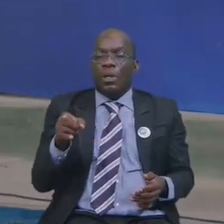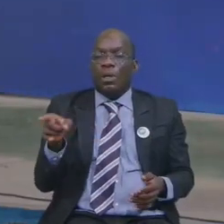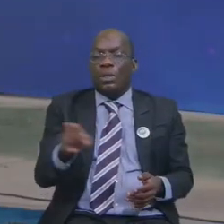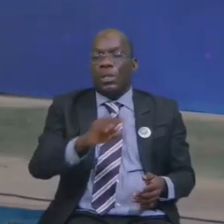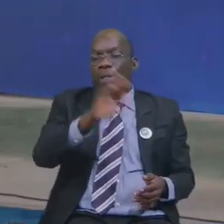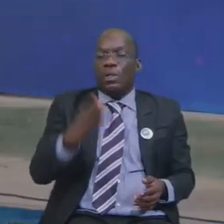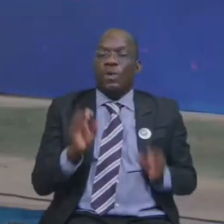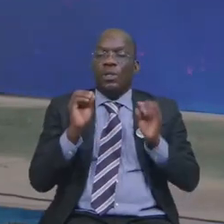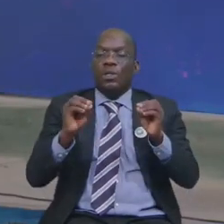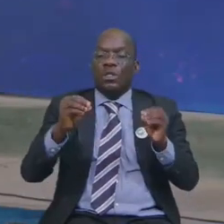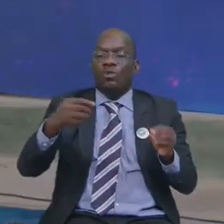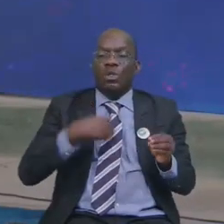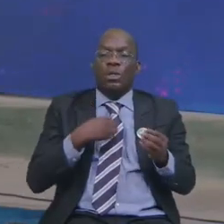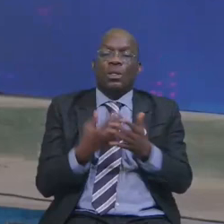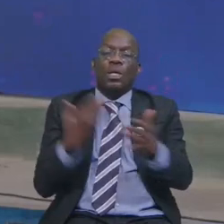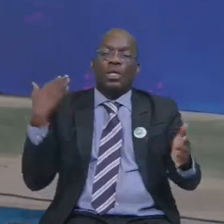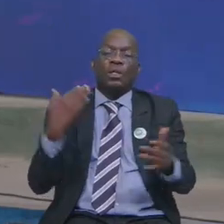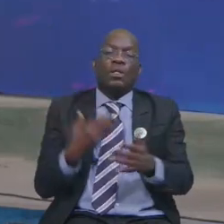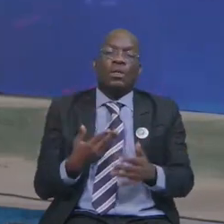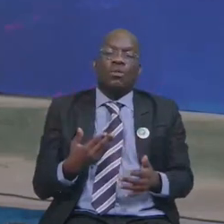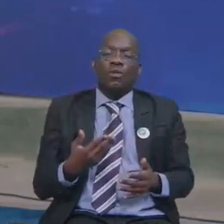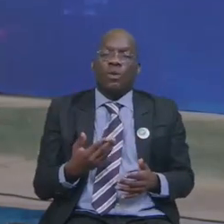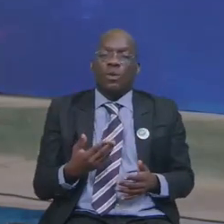dans mes études secondaires maintenant